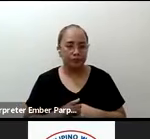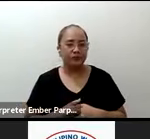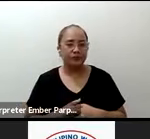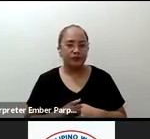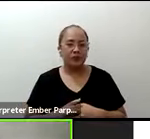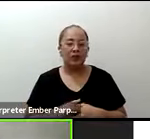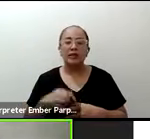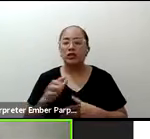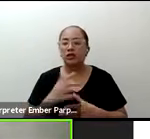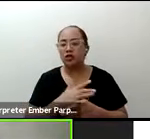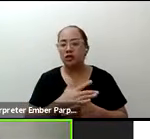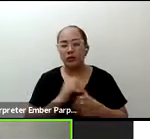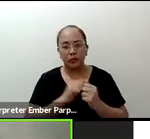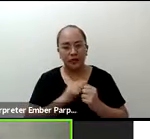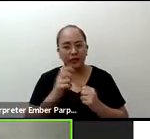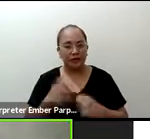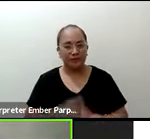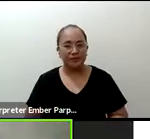i-share ko ngayon.